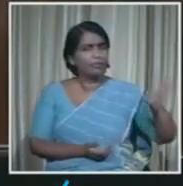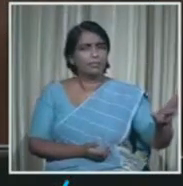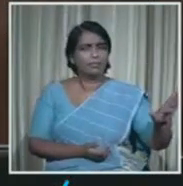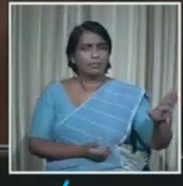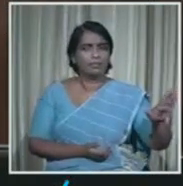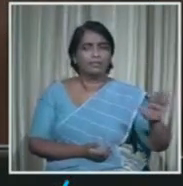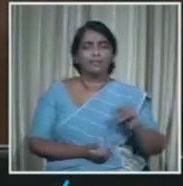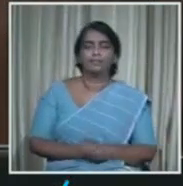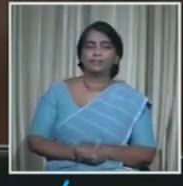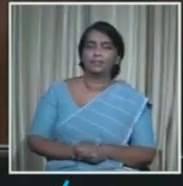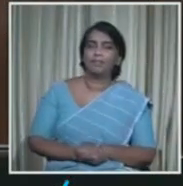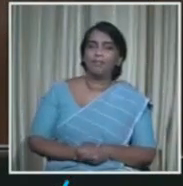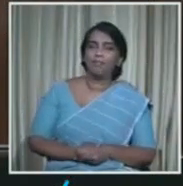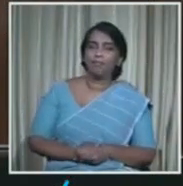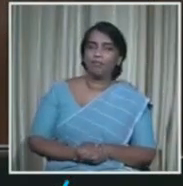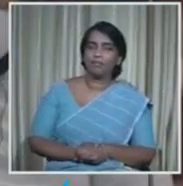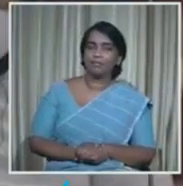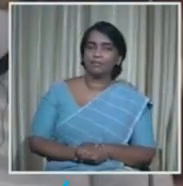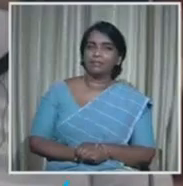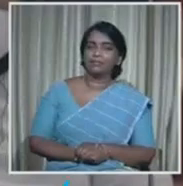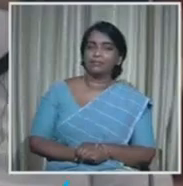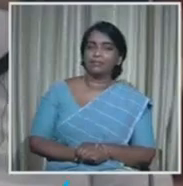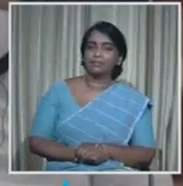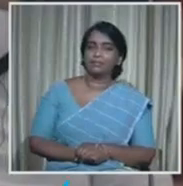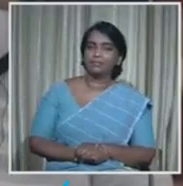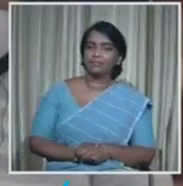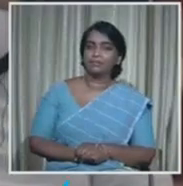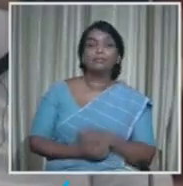Awas tahu di. Hat.